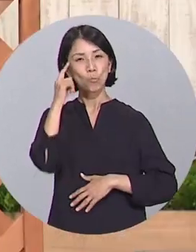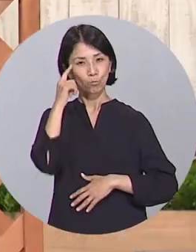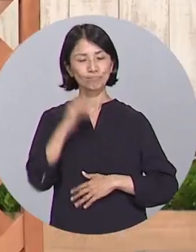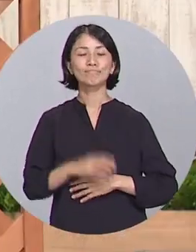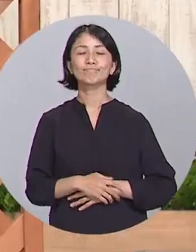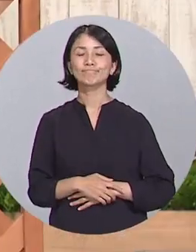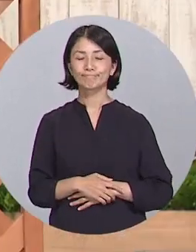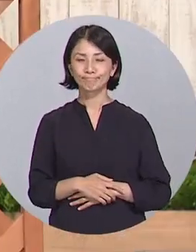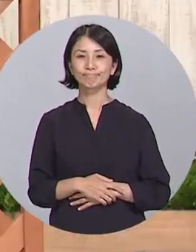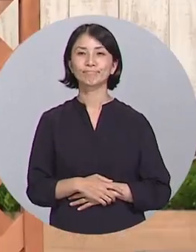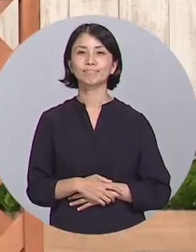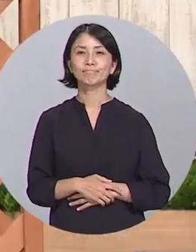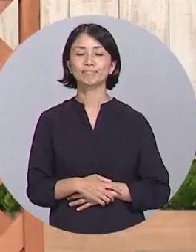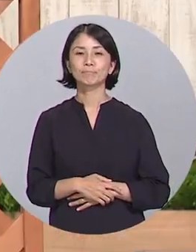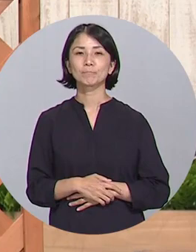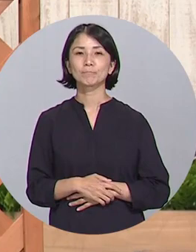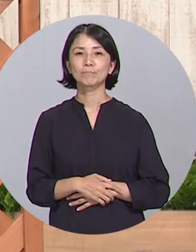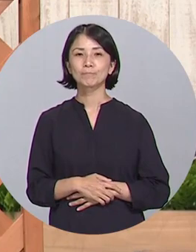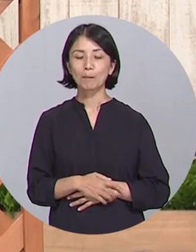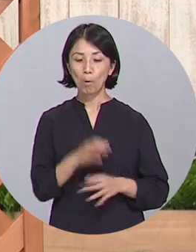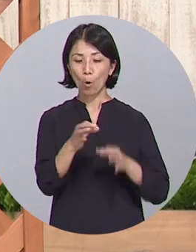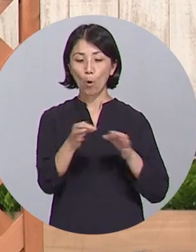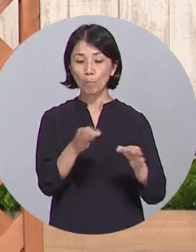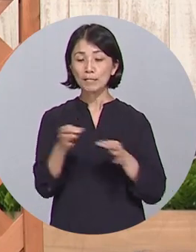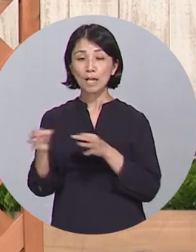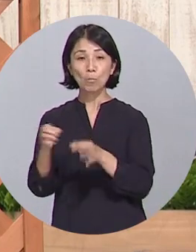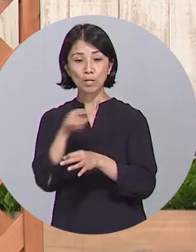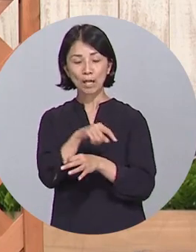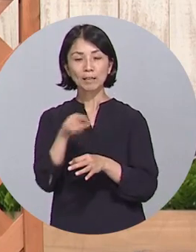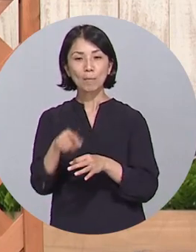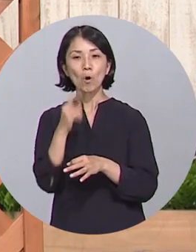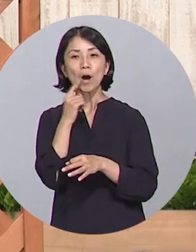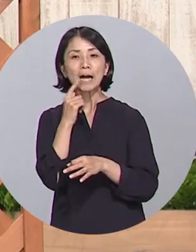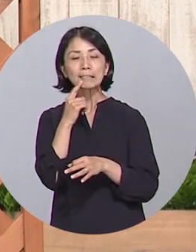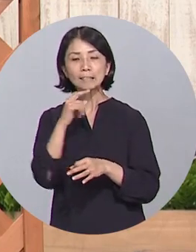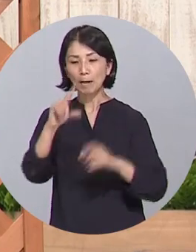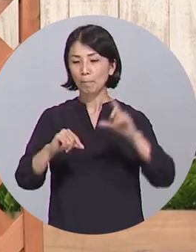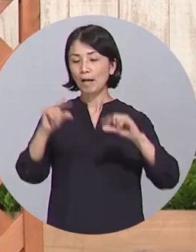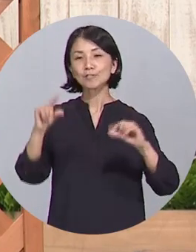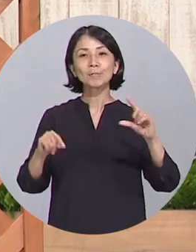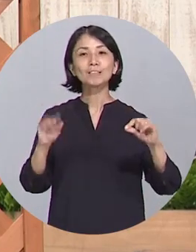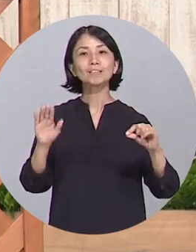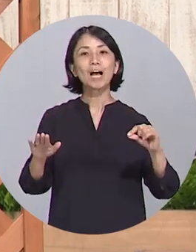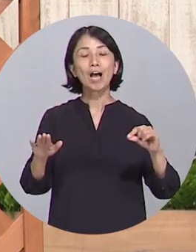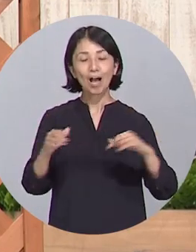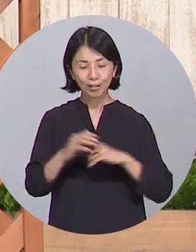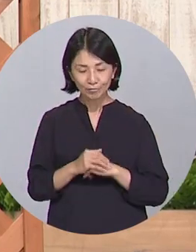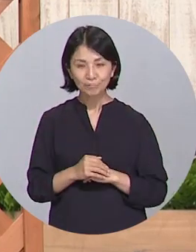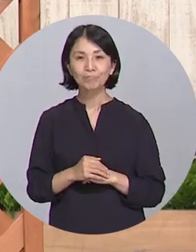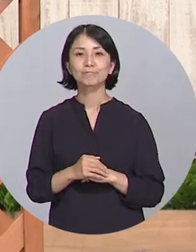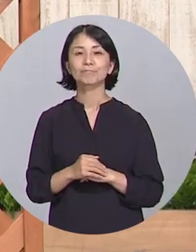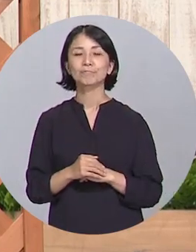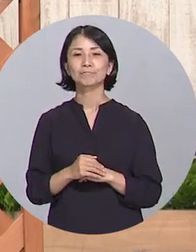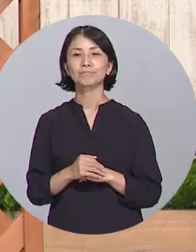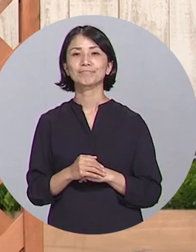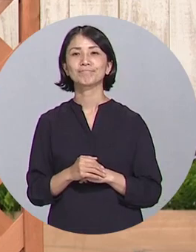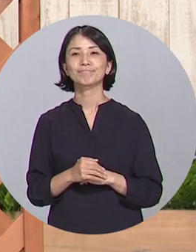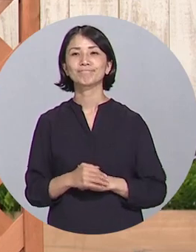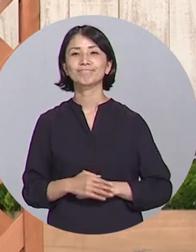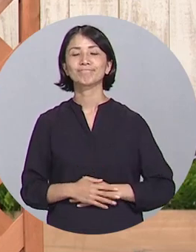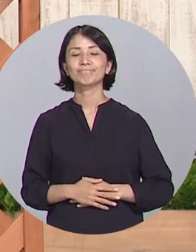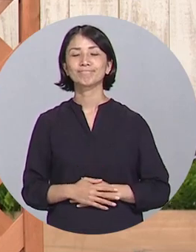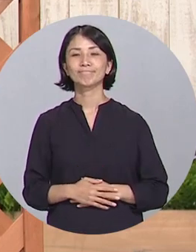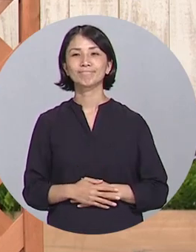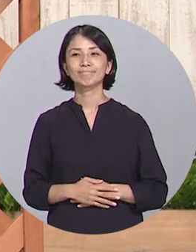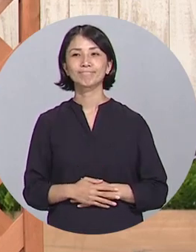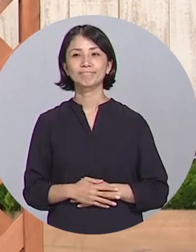限定感の中でも実はお店によってこう味わいとかが違ったりするそうなんで、うん、中でこう濃く浸透していったという部分もあ